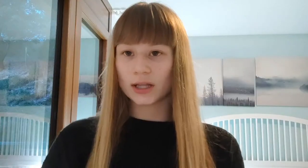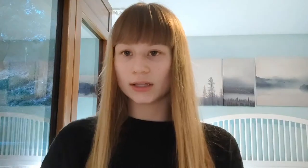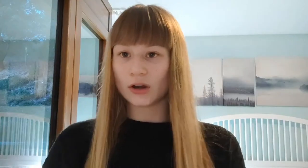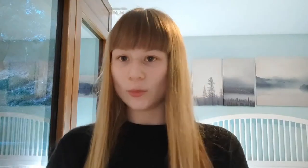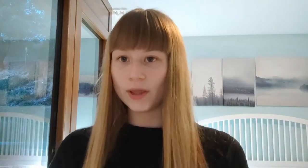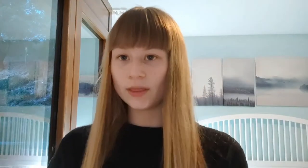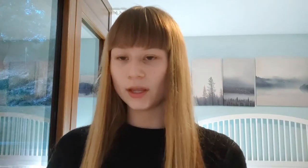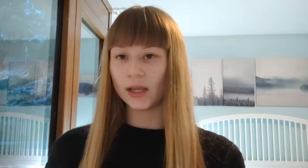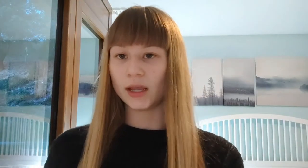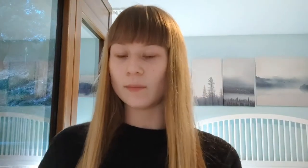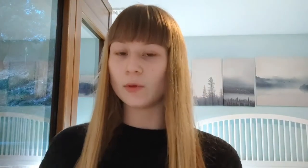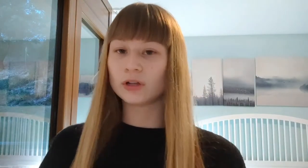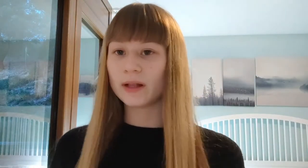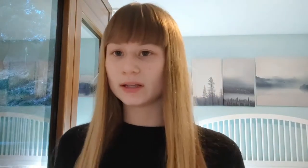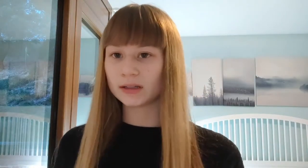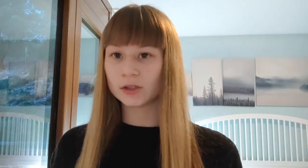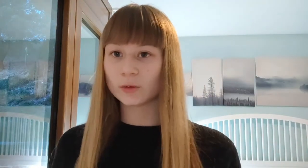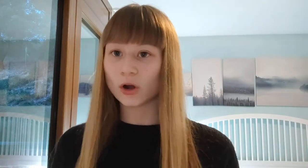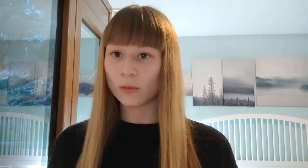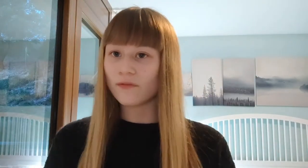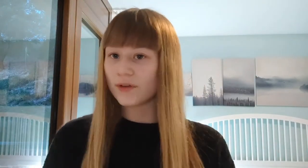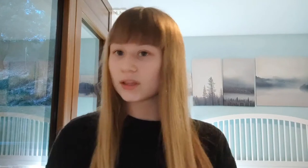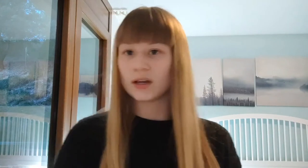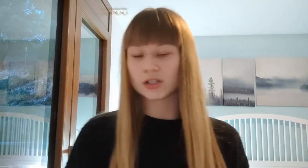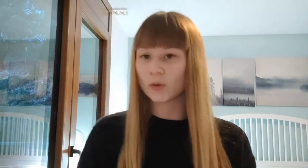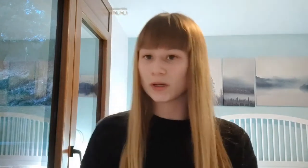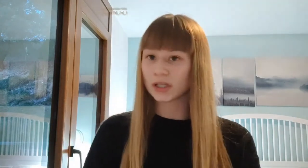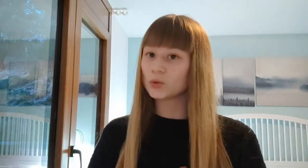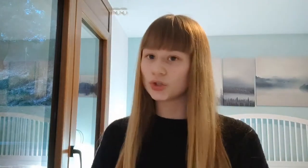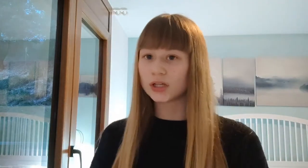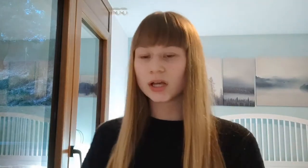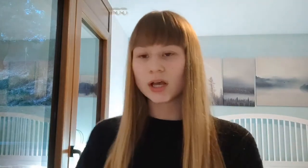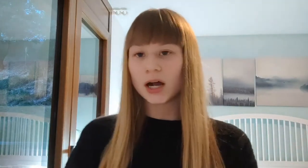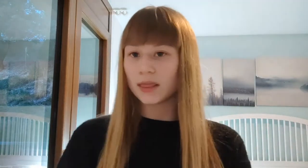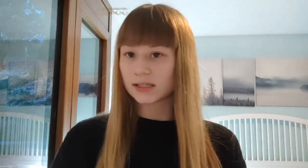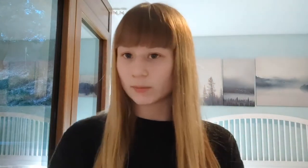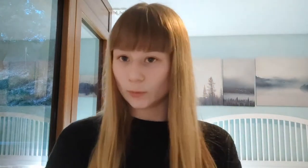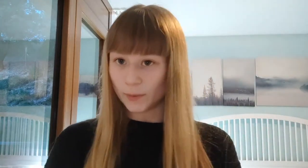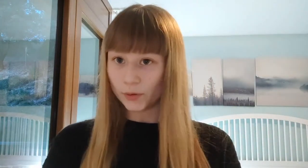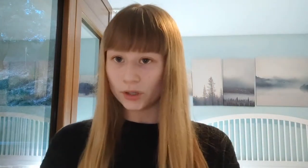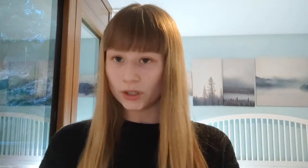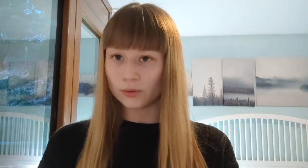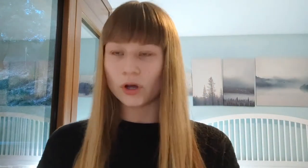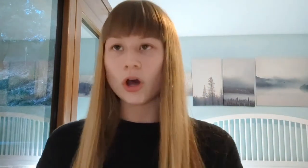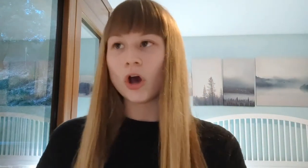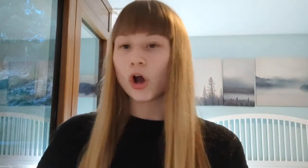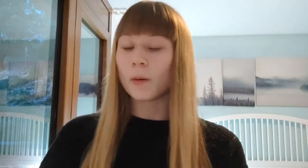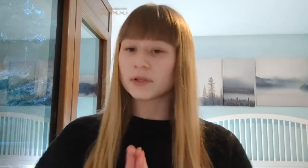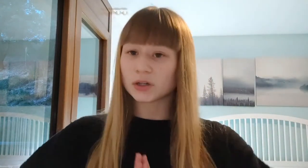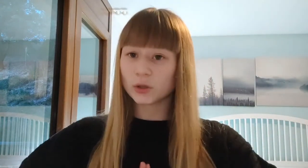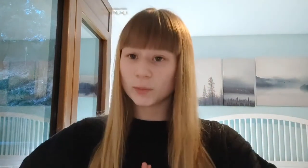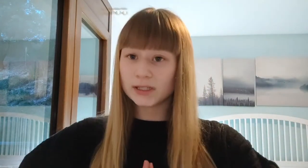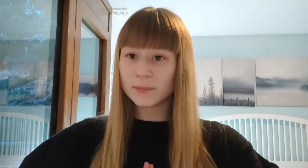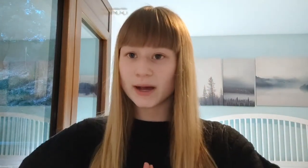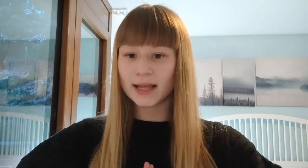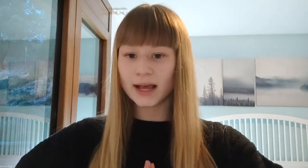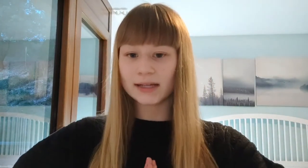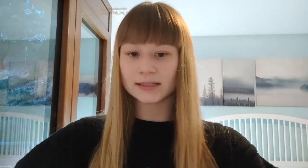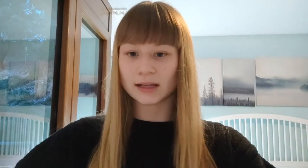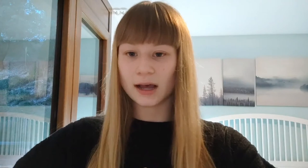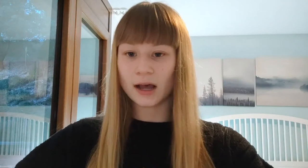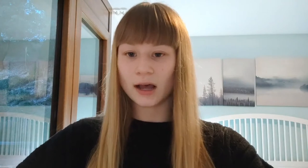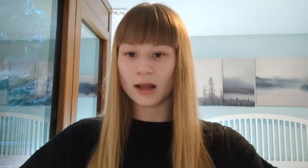Hola, sóc Natera López i el meu treball tracta sobre com afecten les noves tecnologies al desenvolupament cognitiu. Com a objectiu